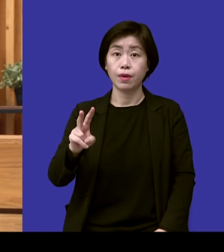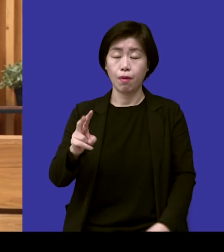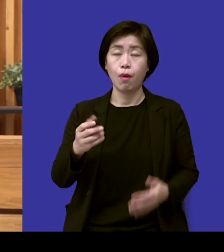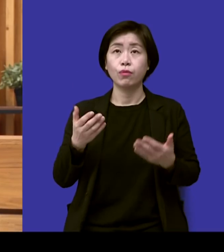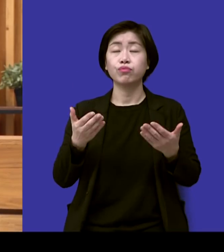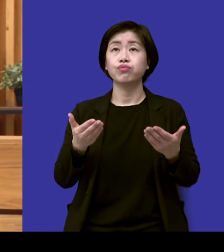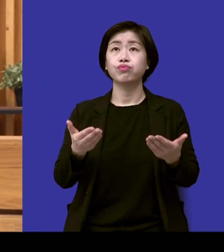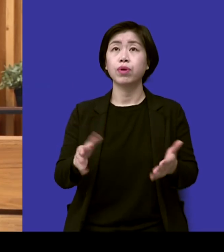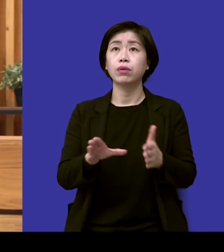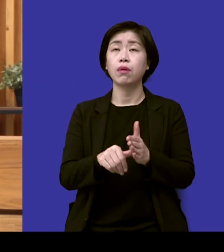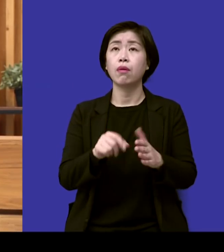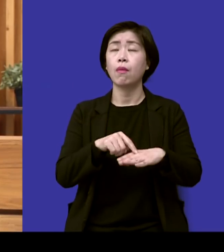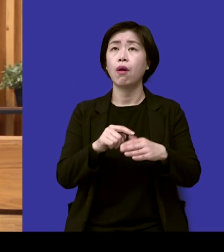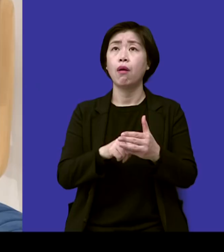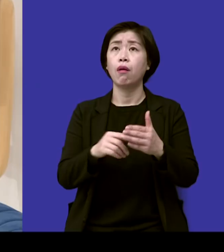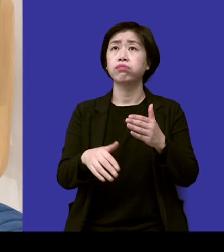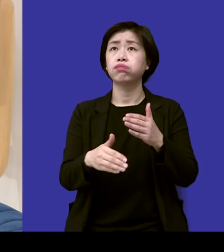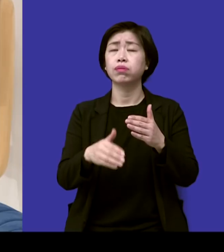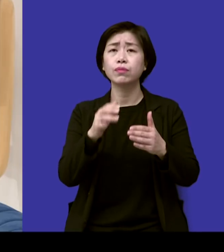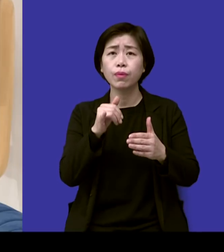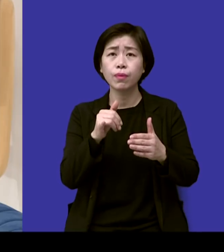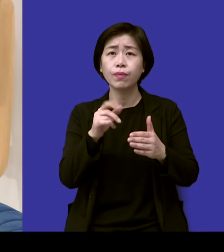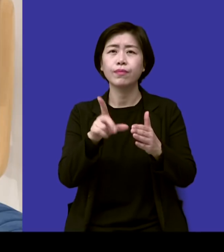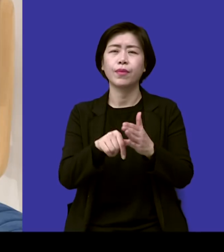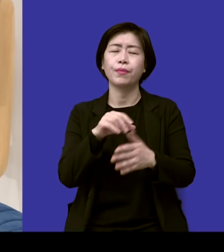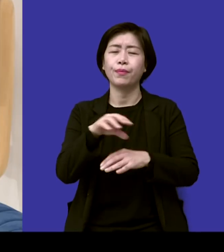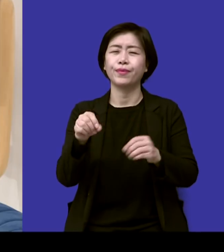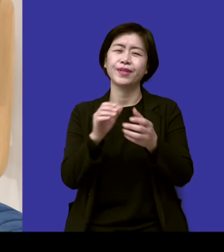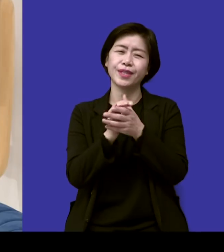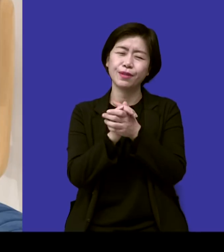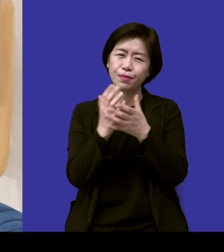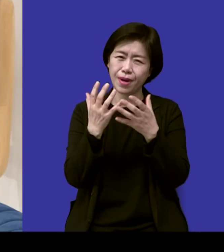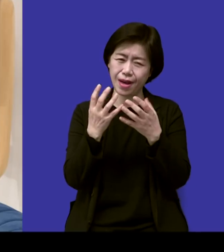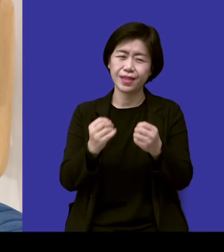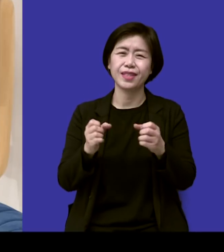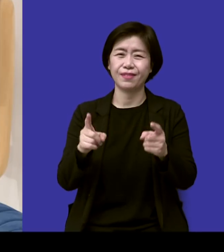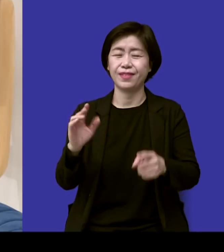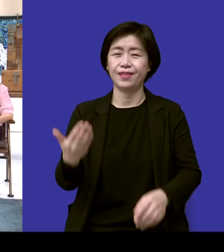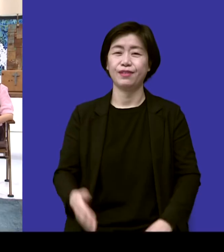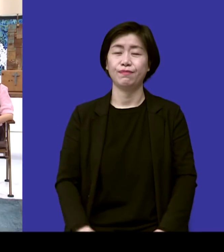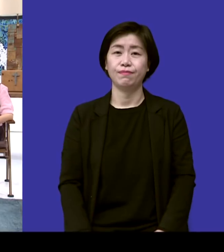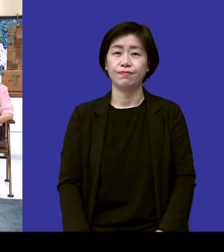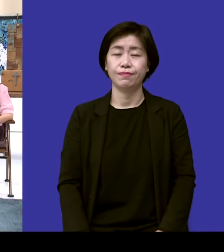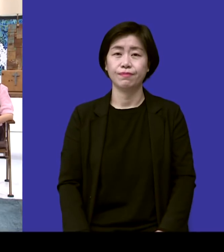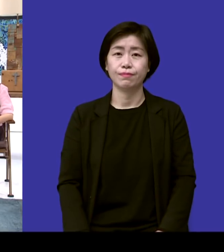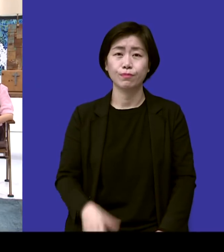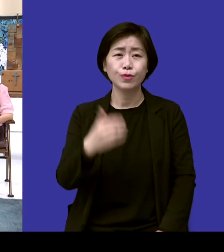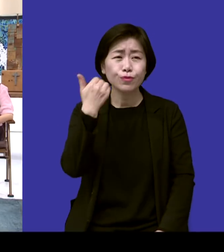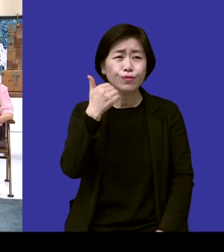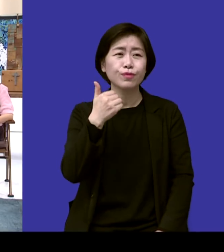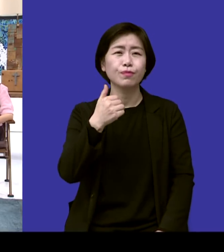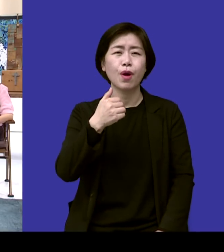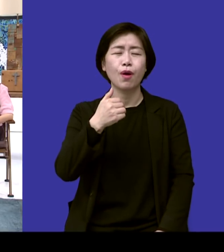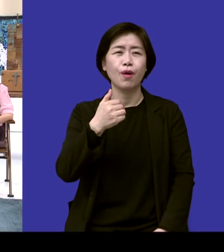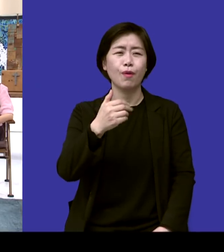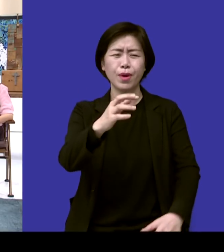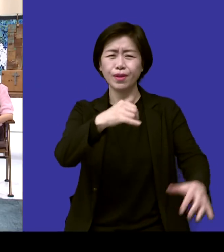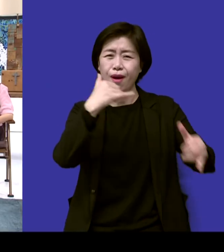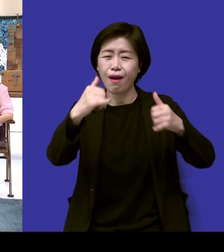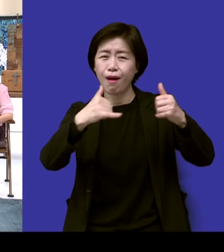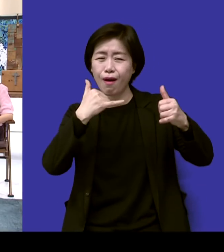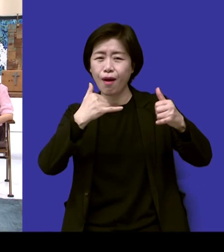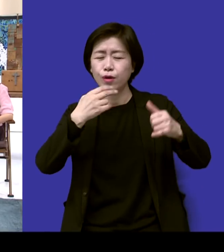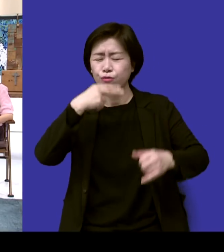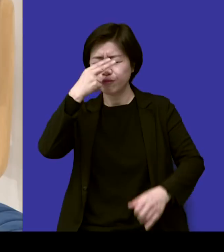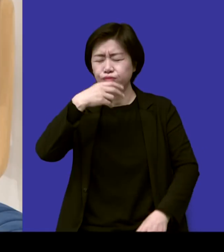공허함이 더 많이 맞아요. 들잖아요. 맞아요. 근데 이제 그때 저는 기도 많이 했던 것 같아요. 맞아요. 다른 애들은 막 전화도 오고 뭐 술 먹자 막 이런 얘기도 많았는데 예.